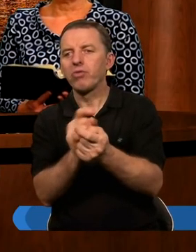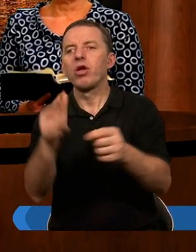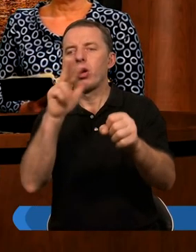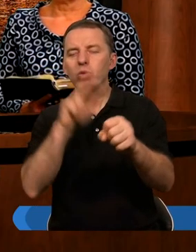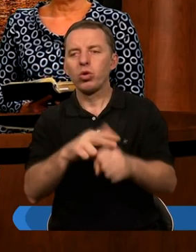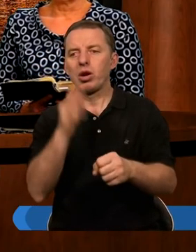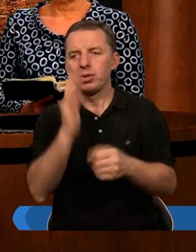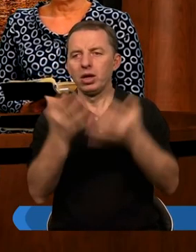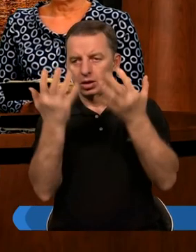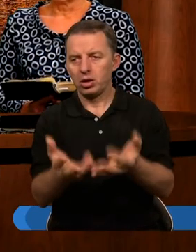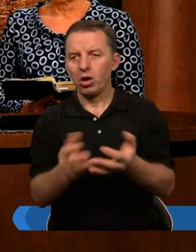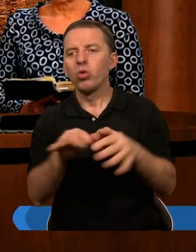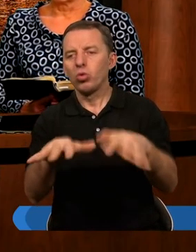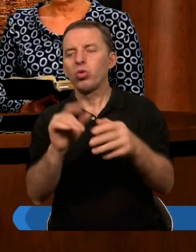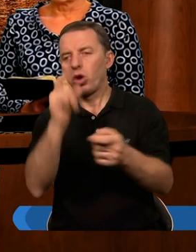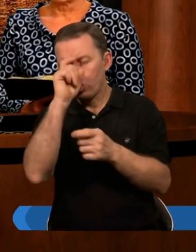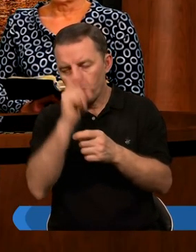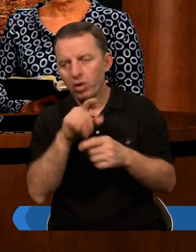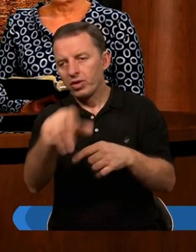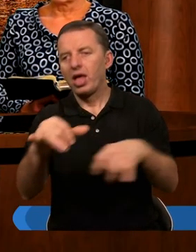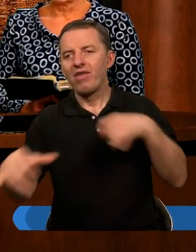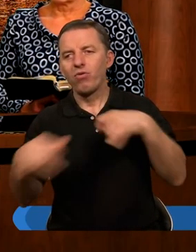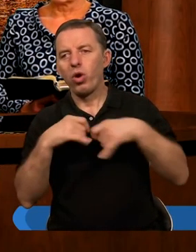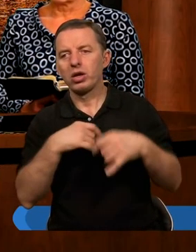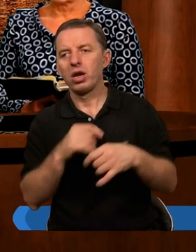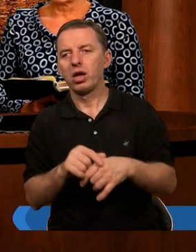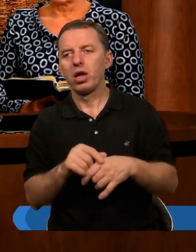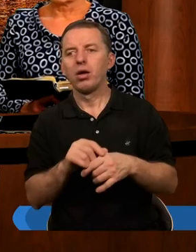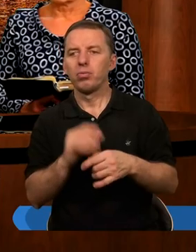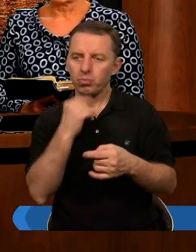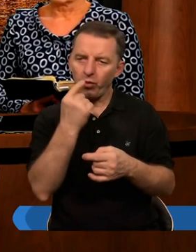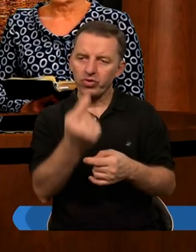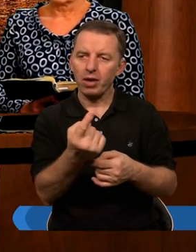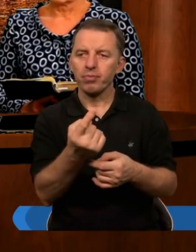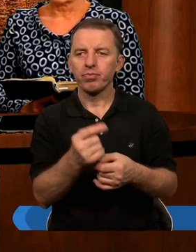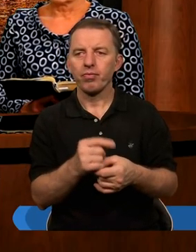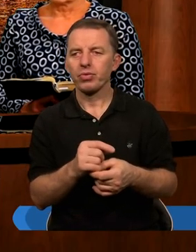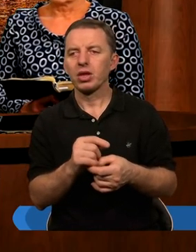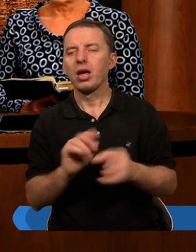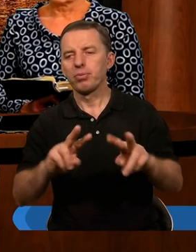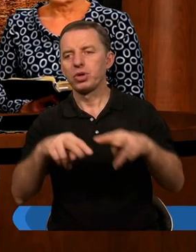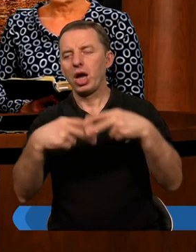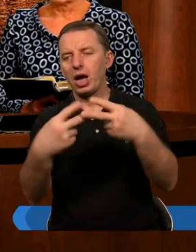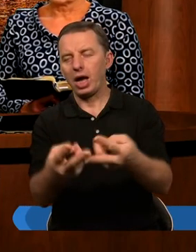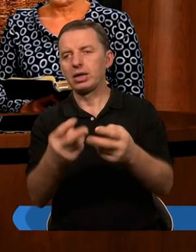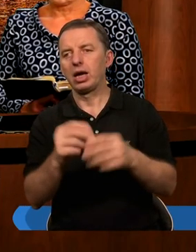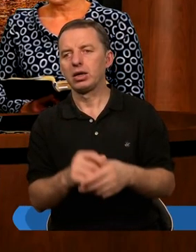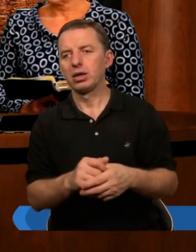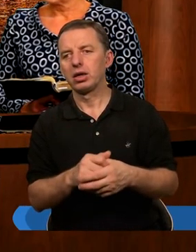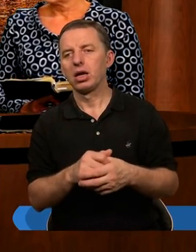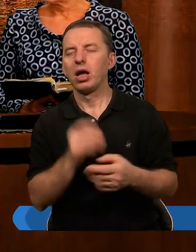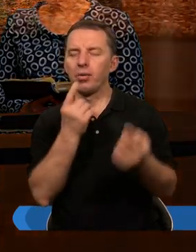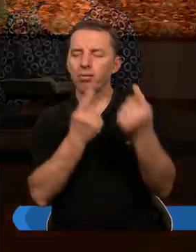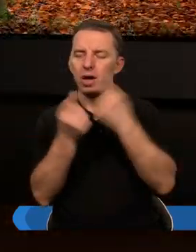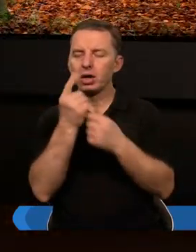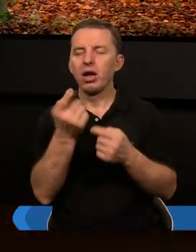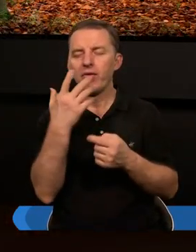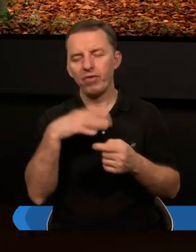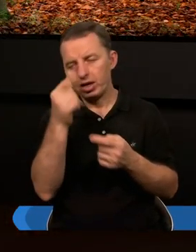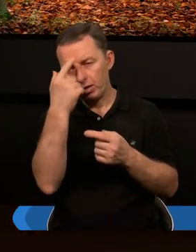będzie chciał bardzo dużo złego w tą władzę, że tak powiem, przekazać. No ja myślę, że